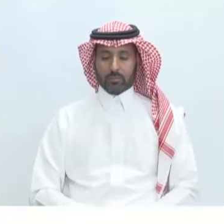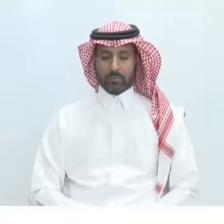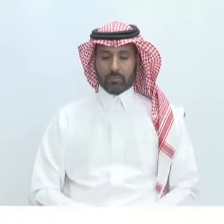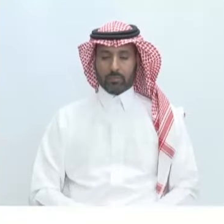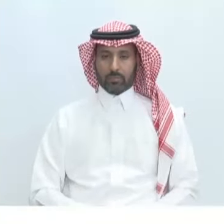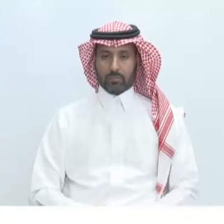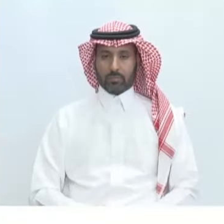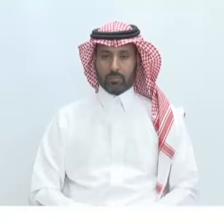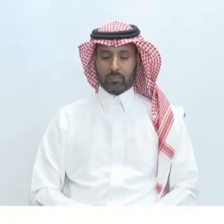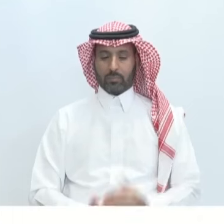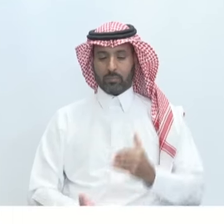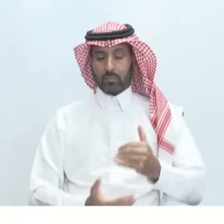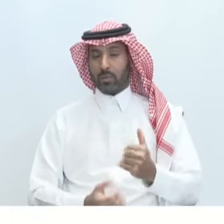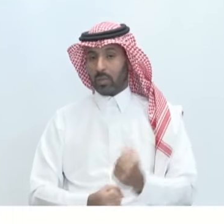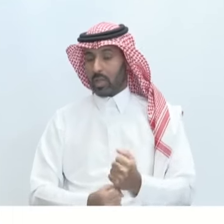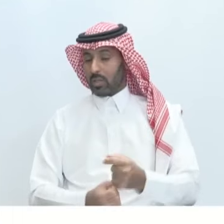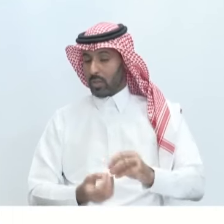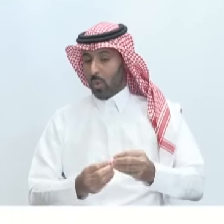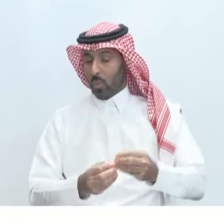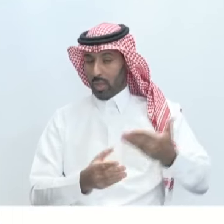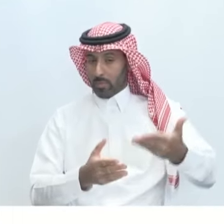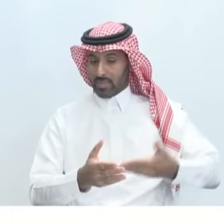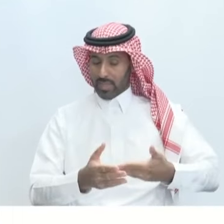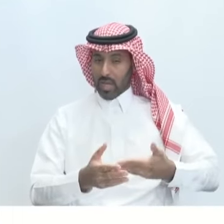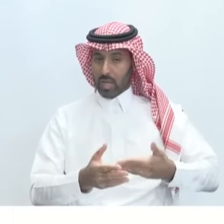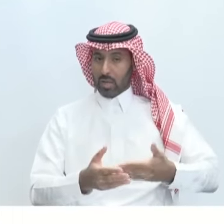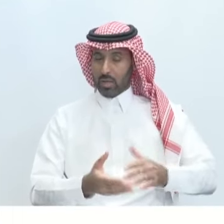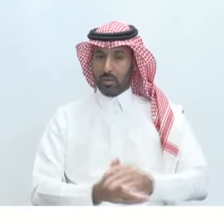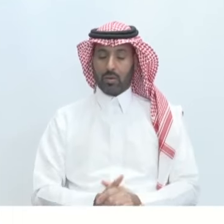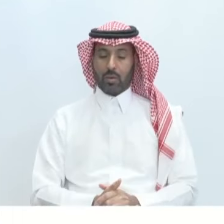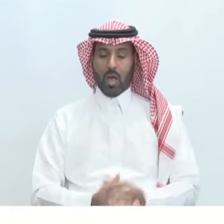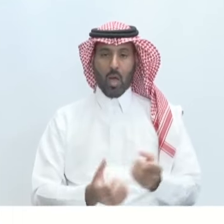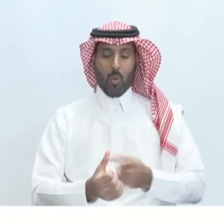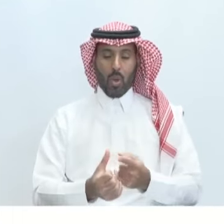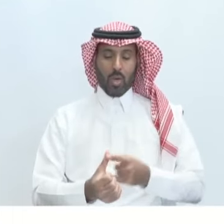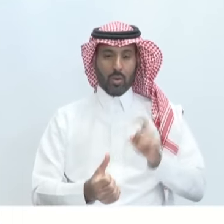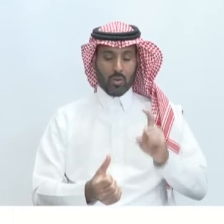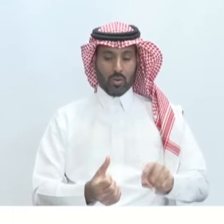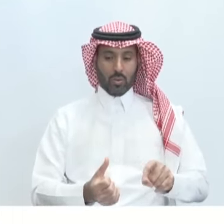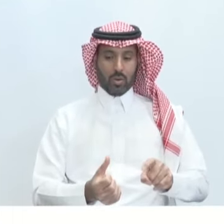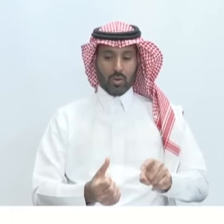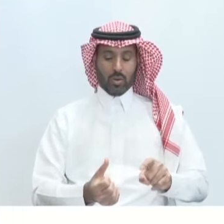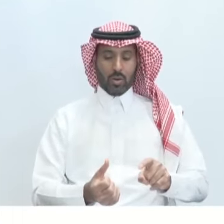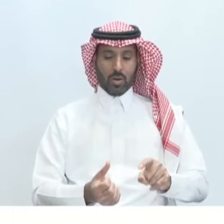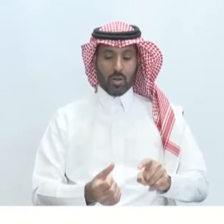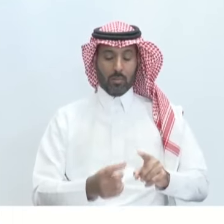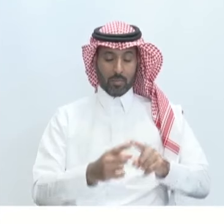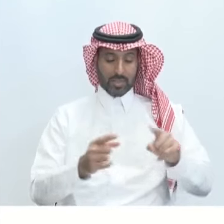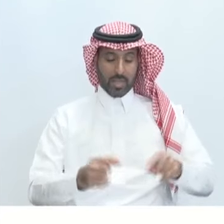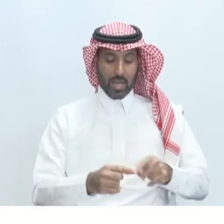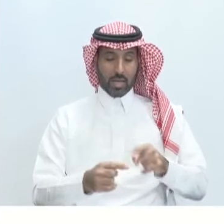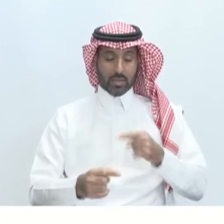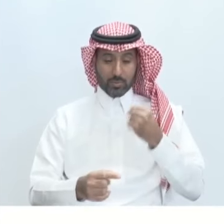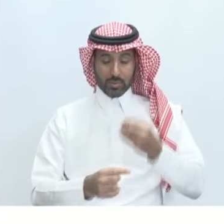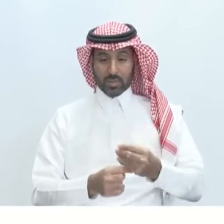اثنان التطبيق العملي لتلوين المساحه اولا انقر على الشكل او المساحه التي